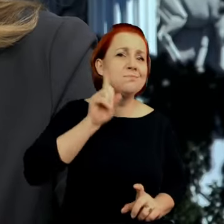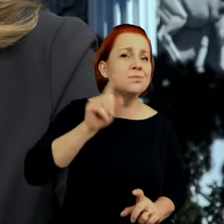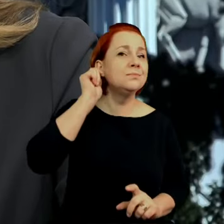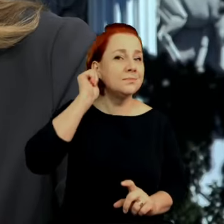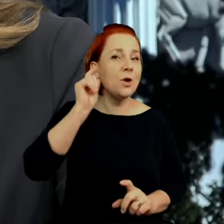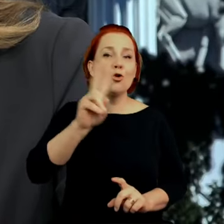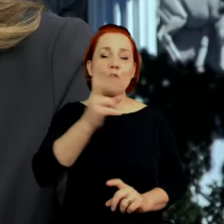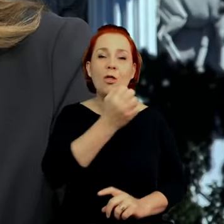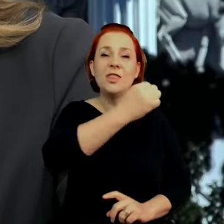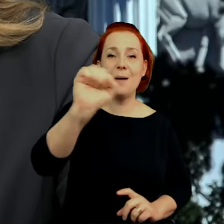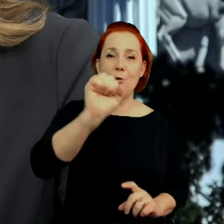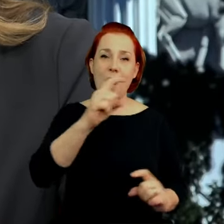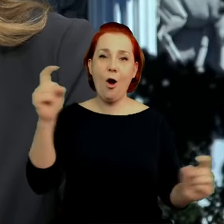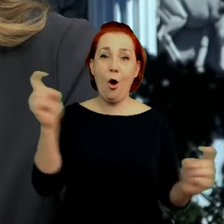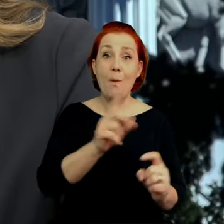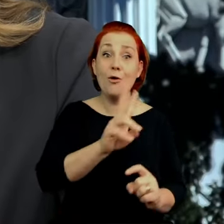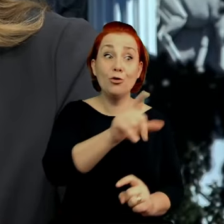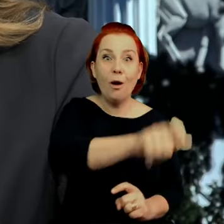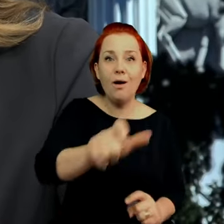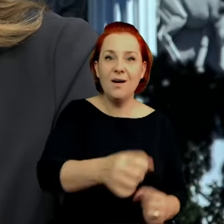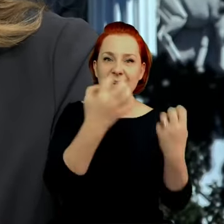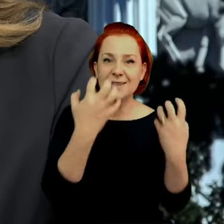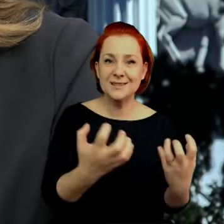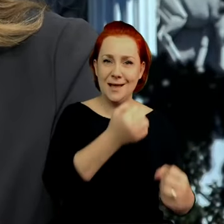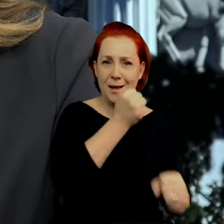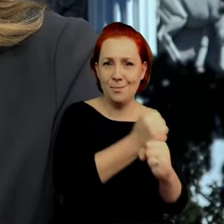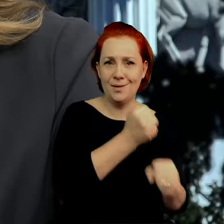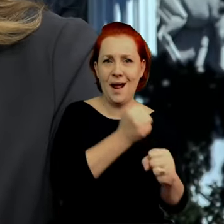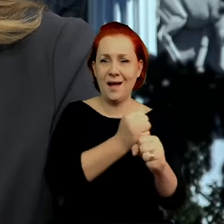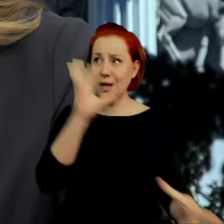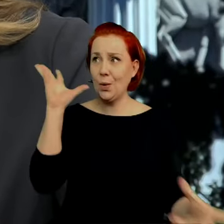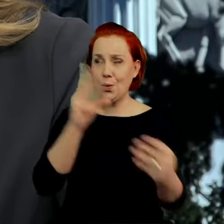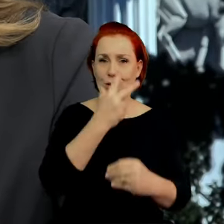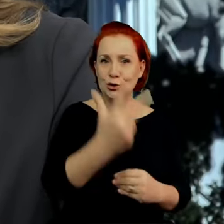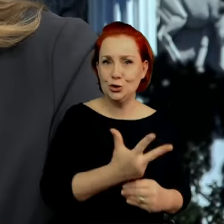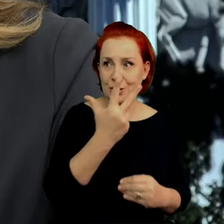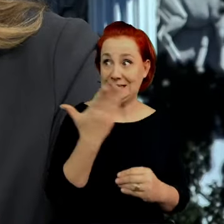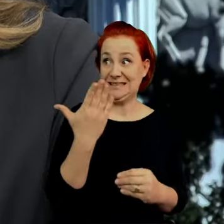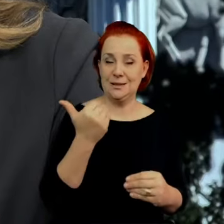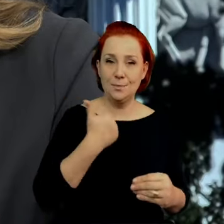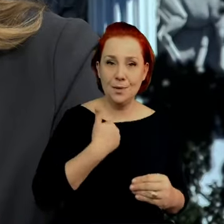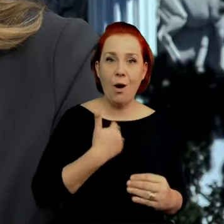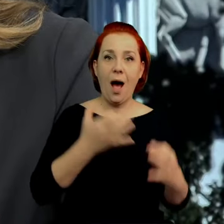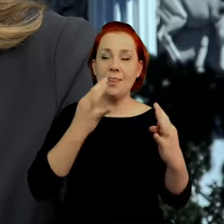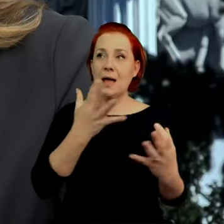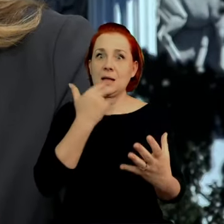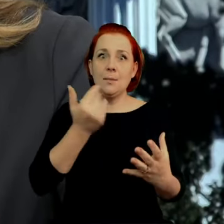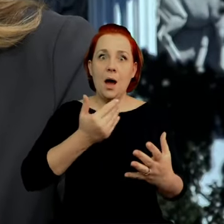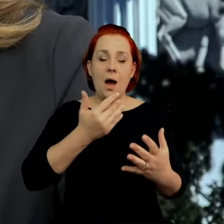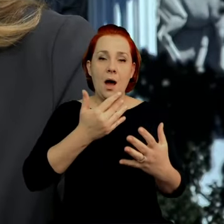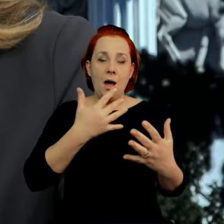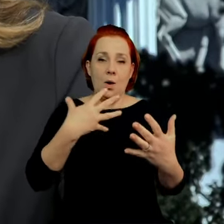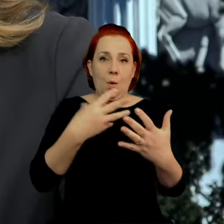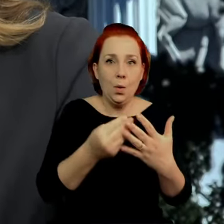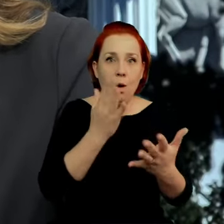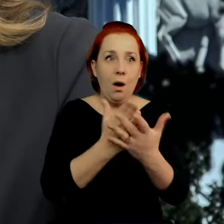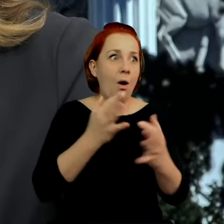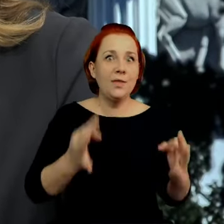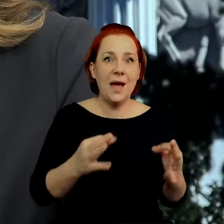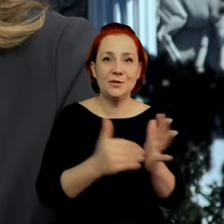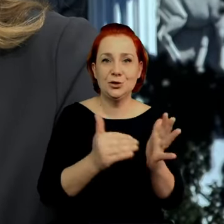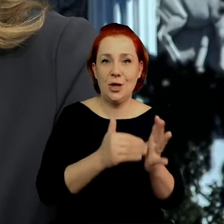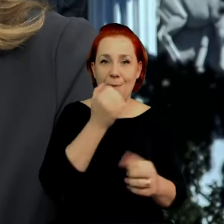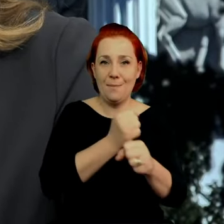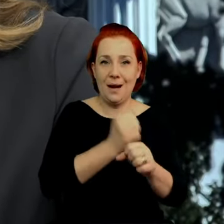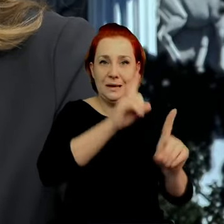chce pracować i którym się chciało pracować przez ostatnie 3 lata w Sejmie i nie obudzili się teraz na ostatnią chwilę przed wyborami. A takich osób jest